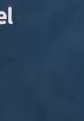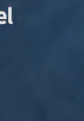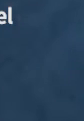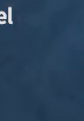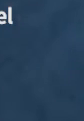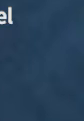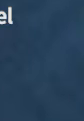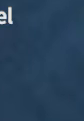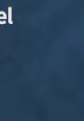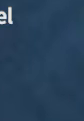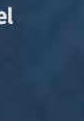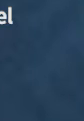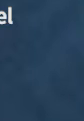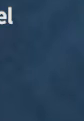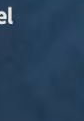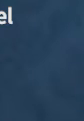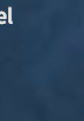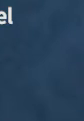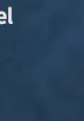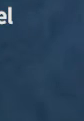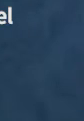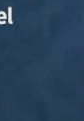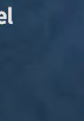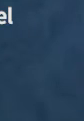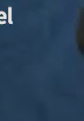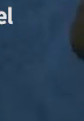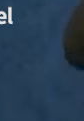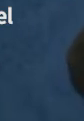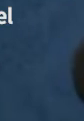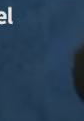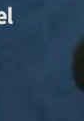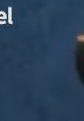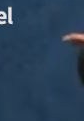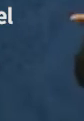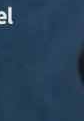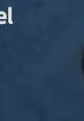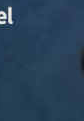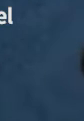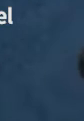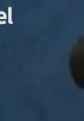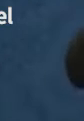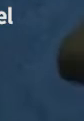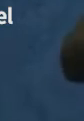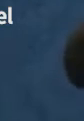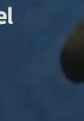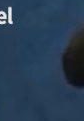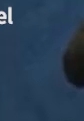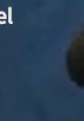ฝากท่านนายกไปบอกคนเขียนโพยให้ทั้งด้านหลังด้วยเวลาเขียนโพยอย่าใส่อารมณ์มาด้วย